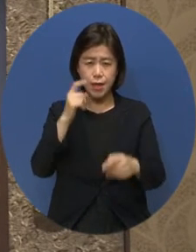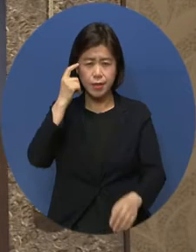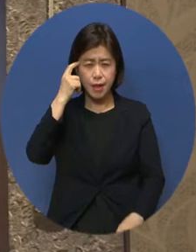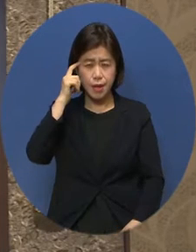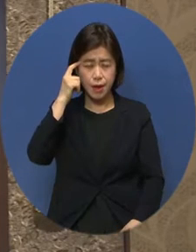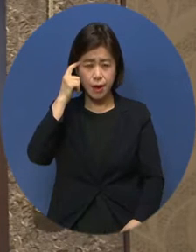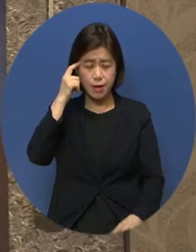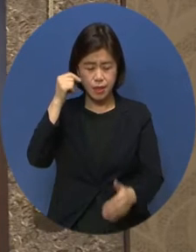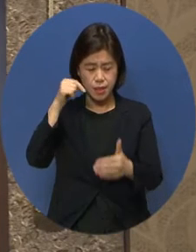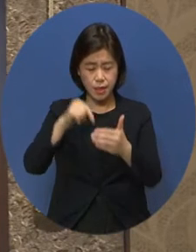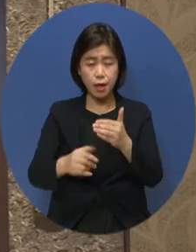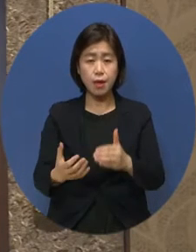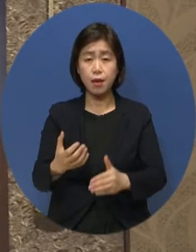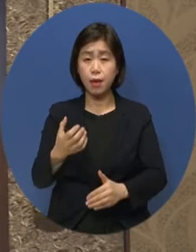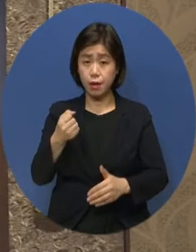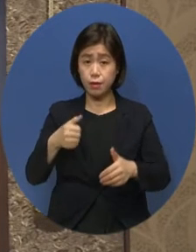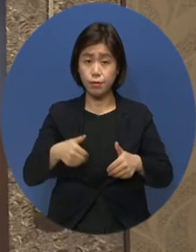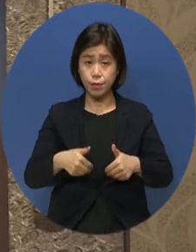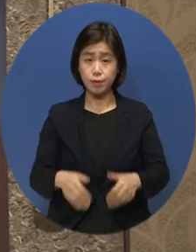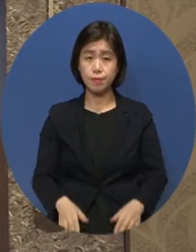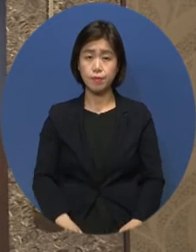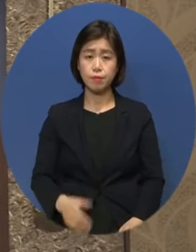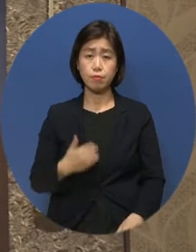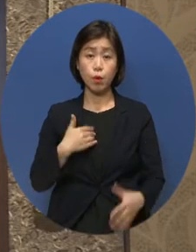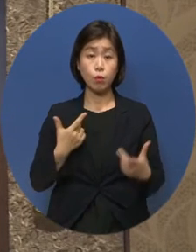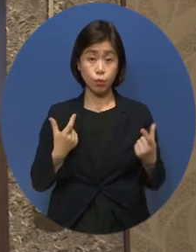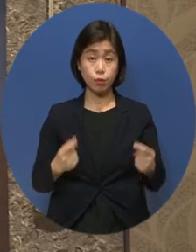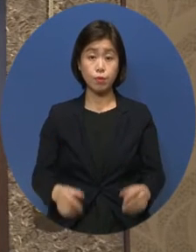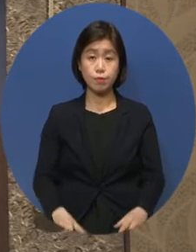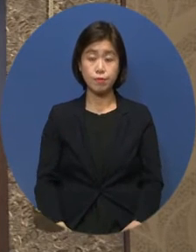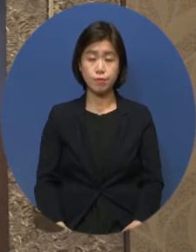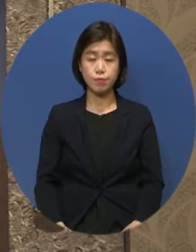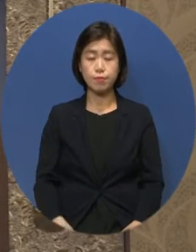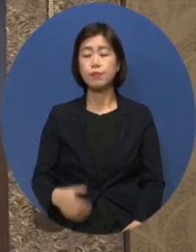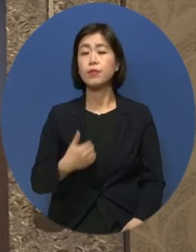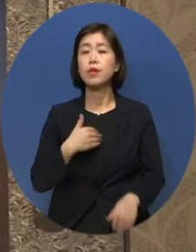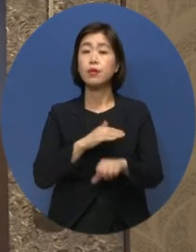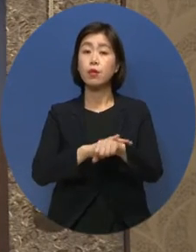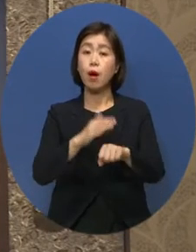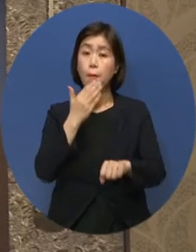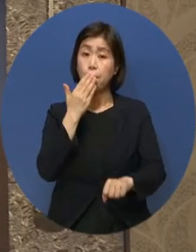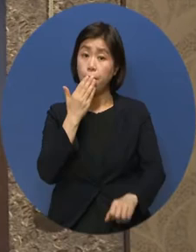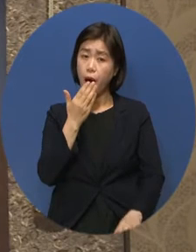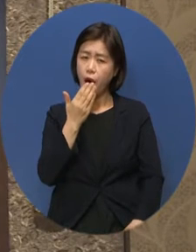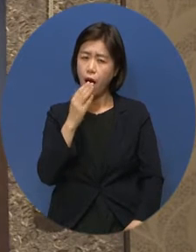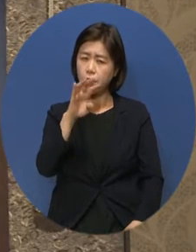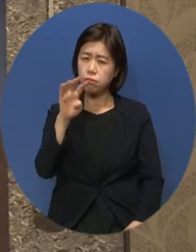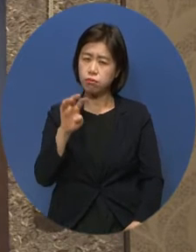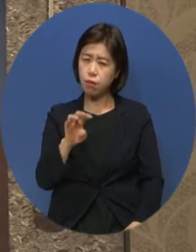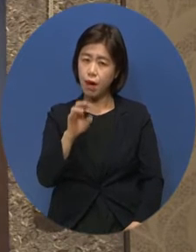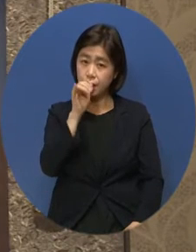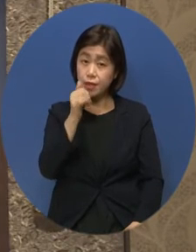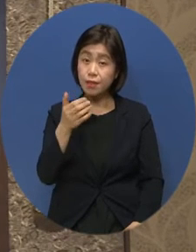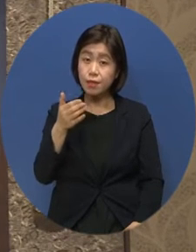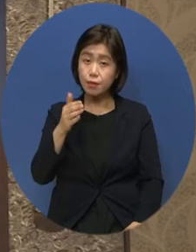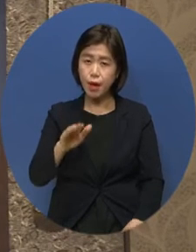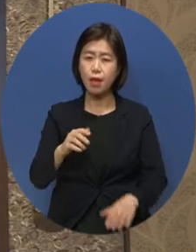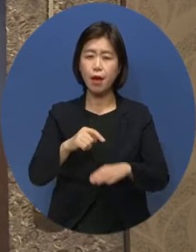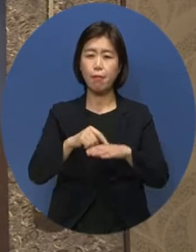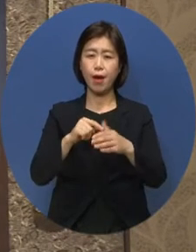참여하고 있습니다 그래서 저또한 마찬가지고 내가 과연 잘 해낼 수 있을까 생각하고 있지만 일단